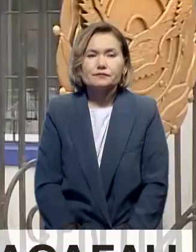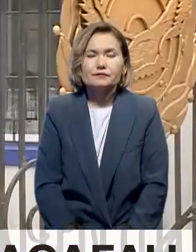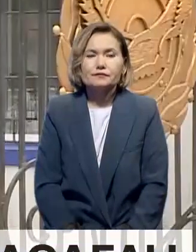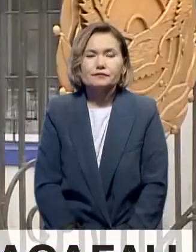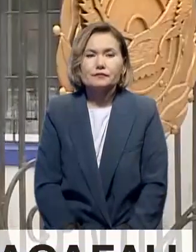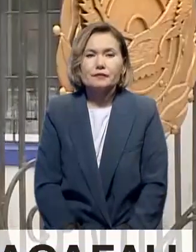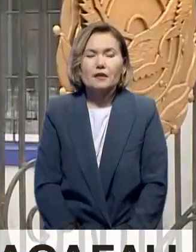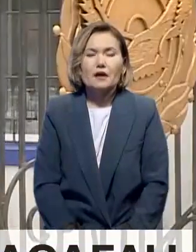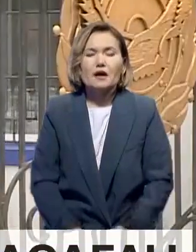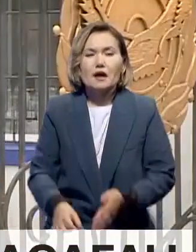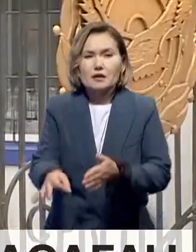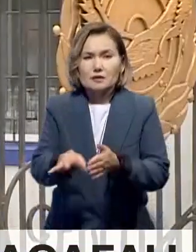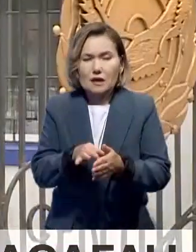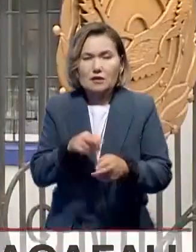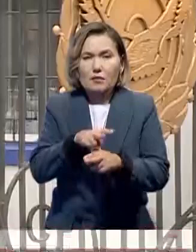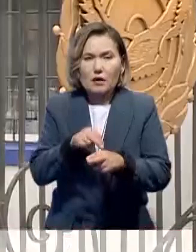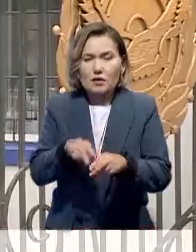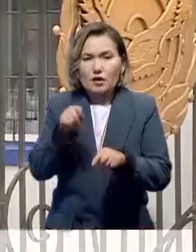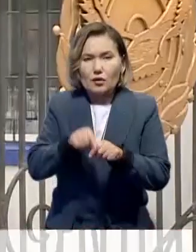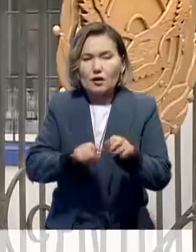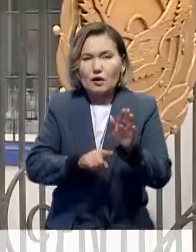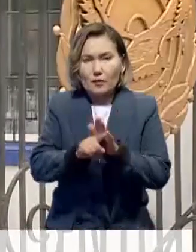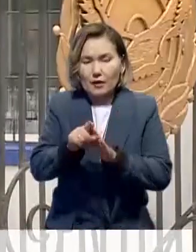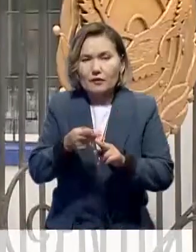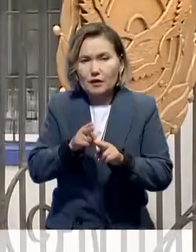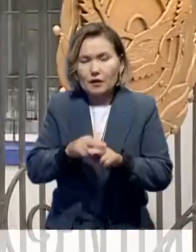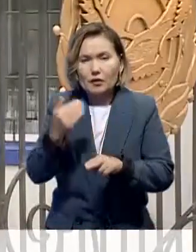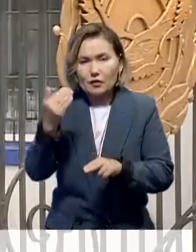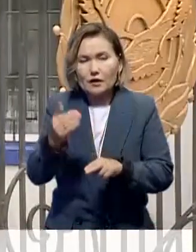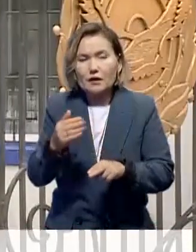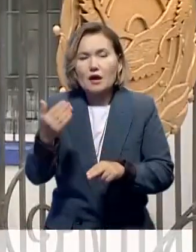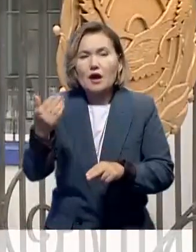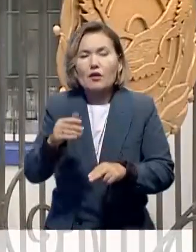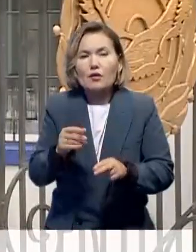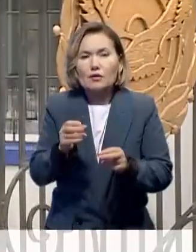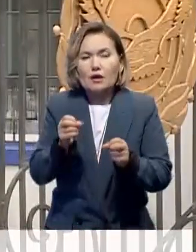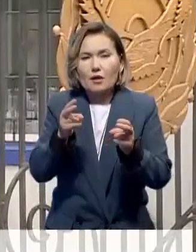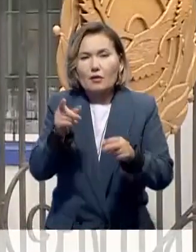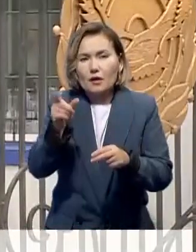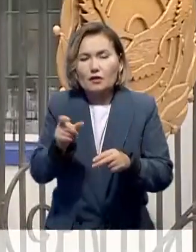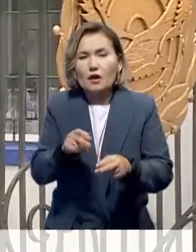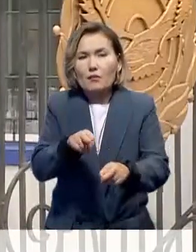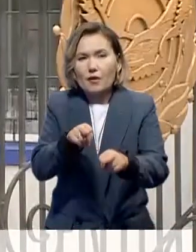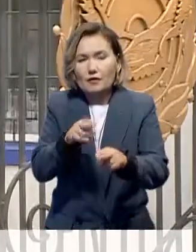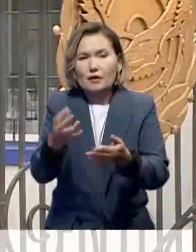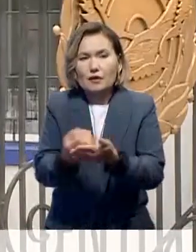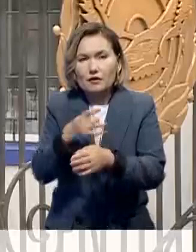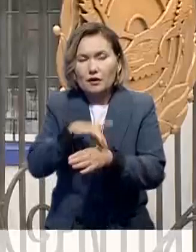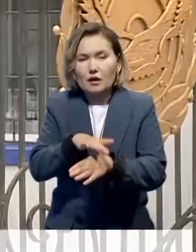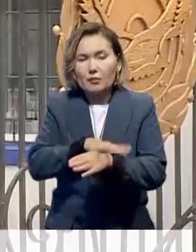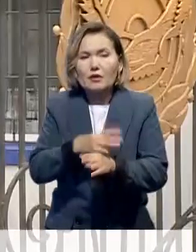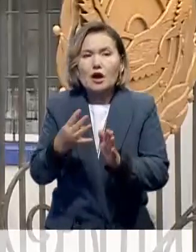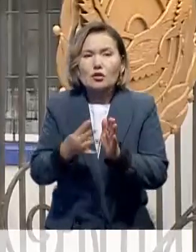Оқиға болған жерді тексеру барысында полицейлер жауынгерлік қару ретінде қайта жасалған сигналдық мылтықты сондай-ақ